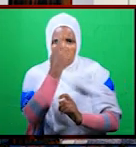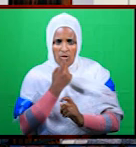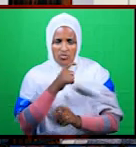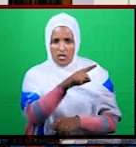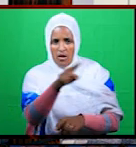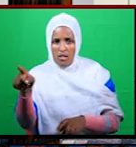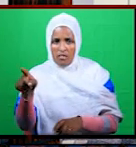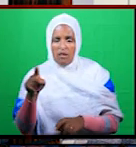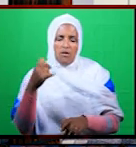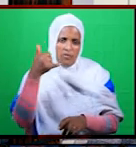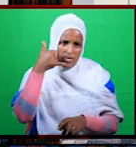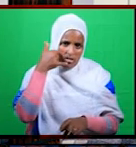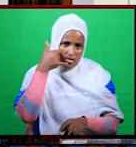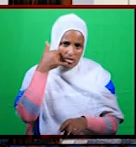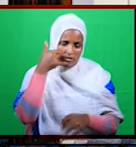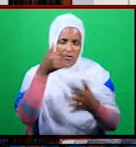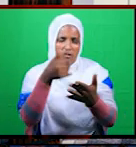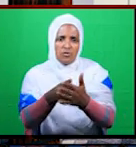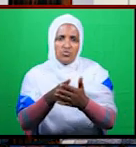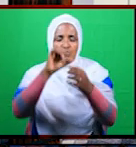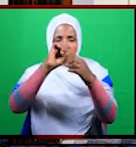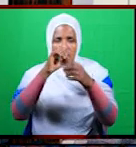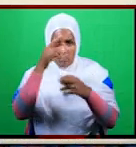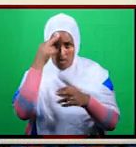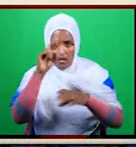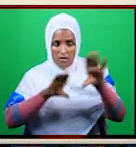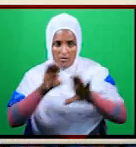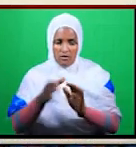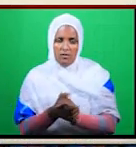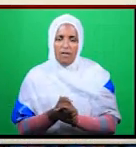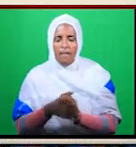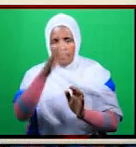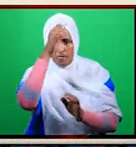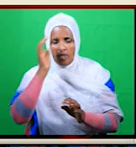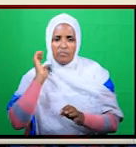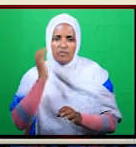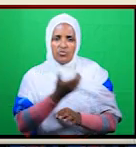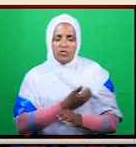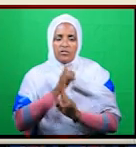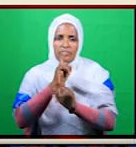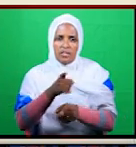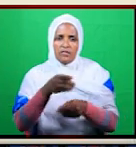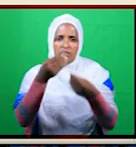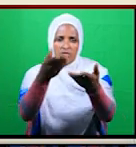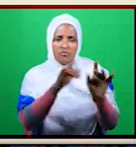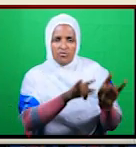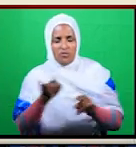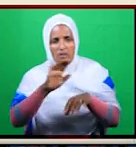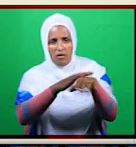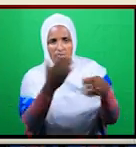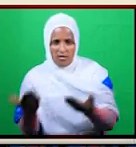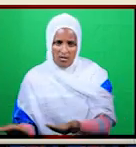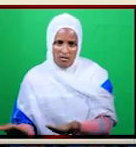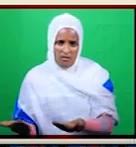የሆኑ ጥያቄዎች ከእናንተ በስልክ እየደረሱንን መሰረት አድርገን አባቶቻችን ምላሽ ይሰጡን